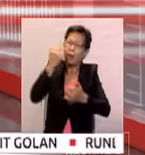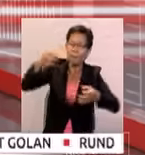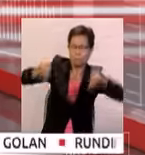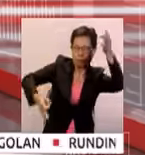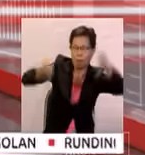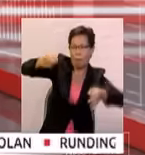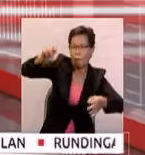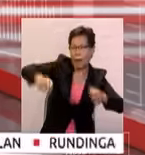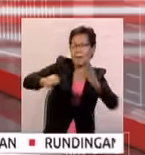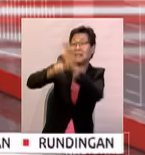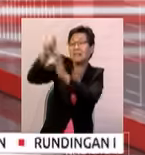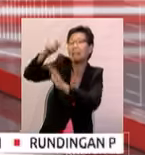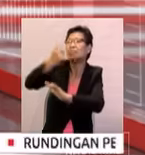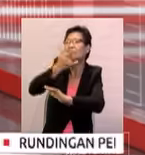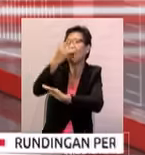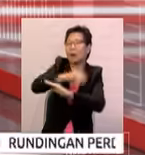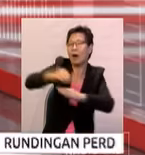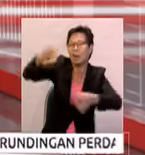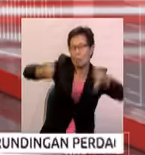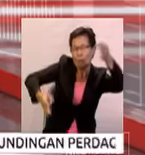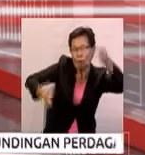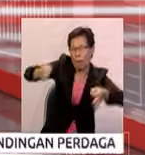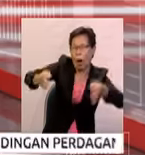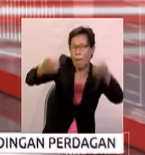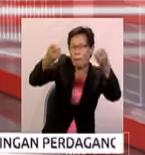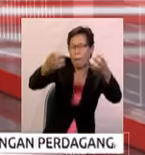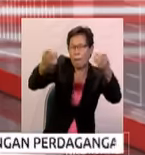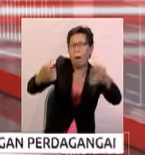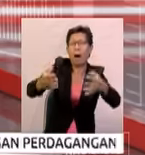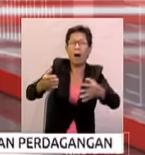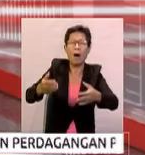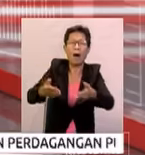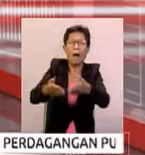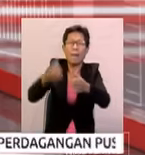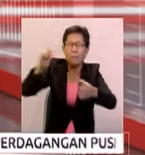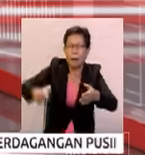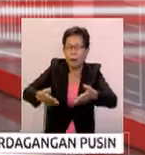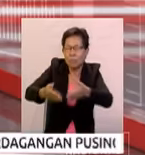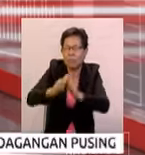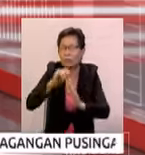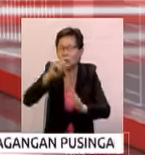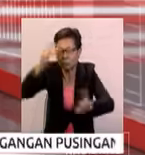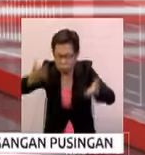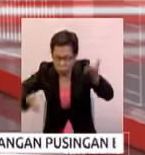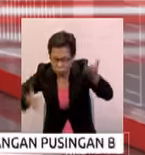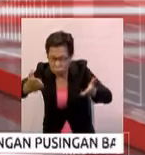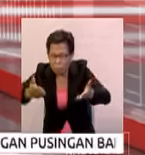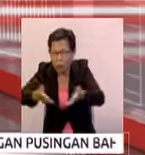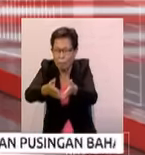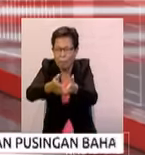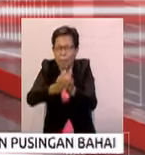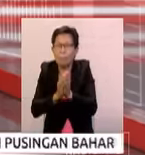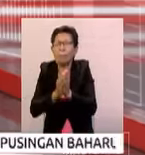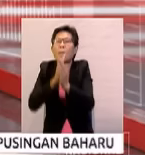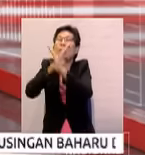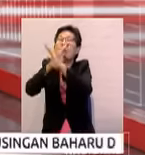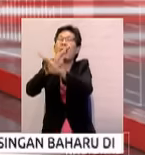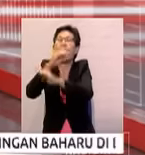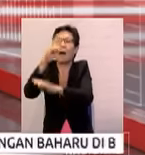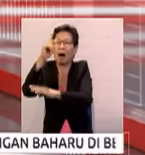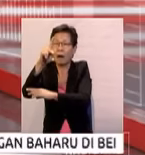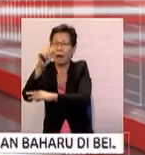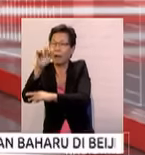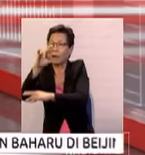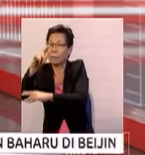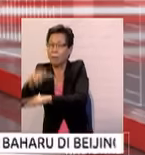Mahkamah Tinggi dan Penghakiman Majoriti Mahkamah Rayuan yang tidak mempertimbangkan pembelaan Karpal. Tan Sri